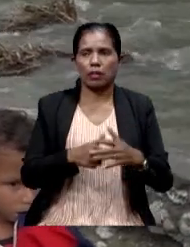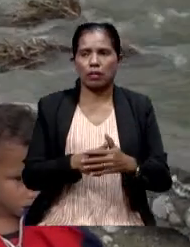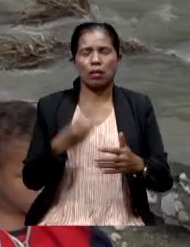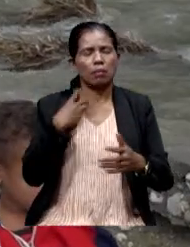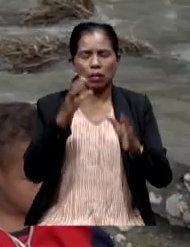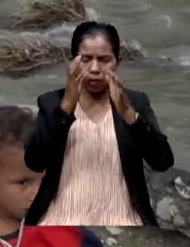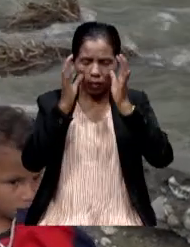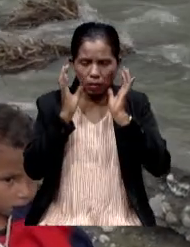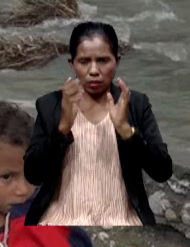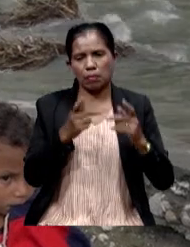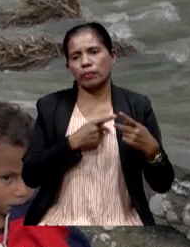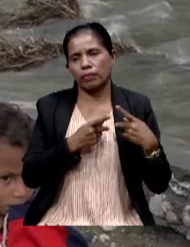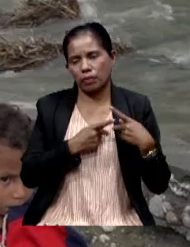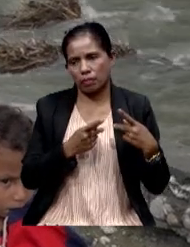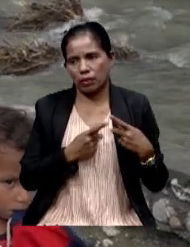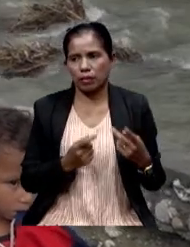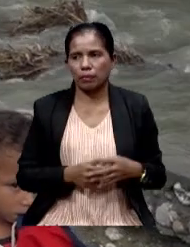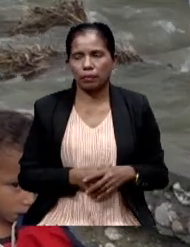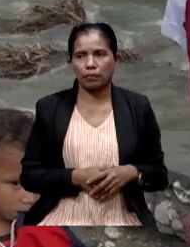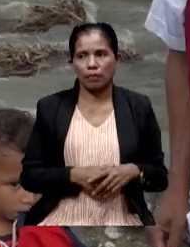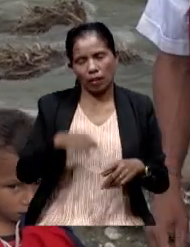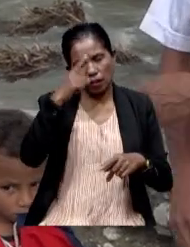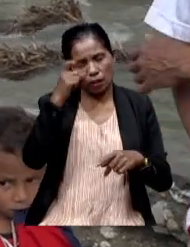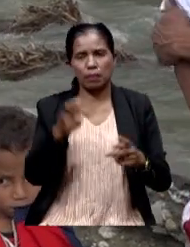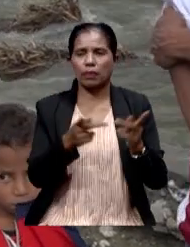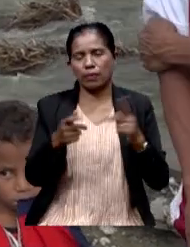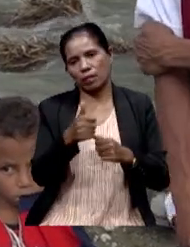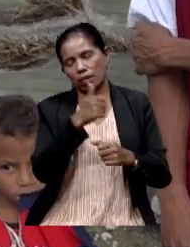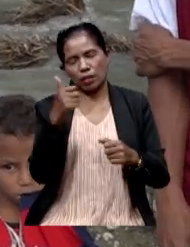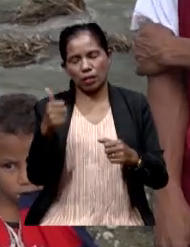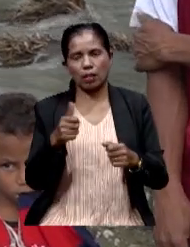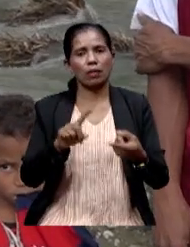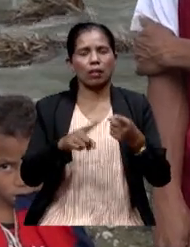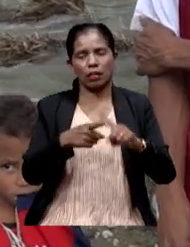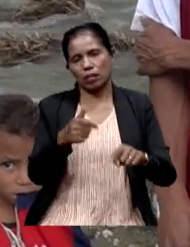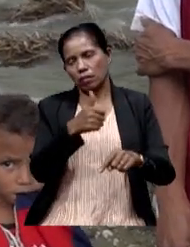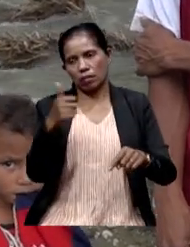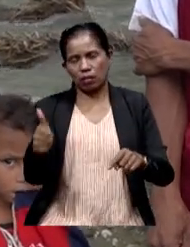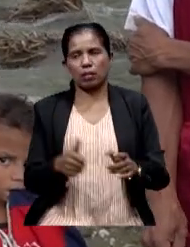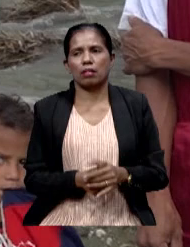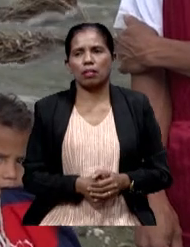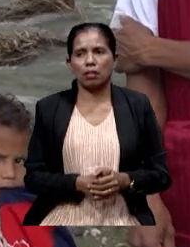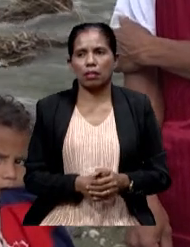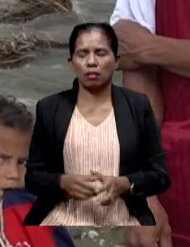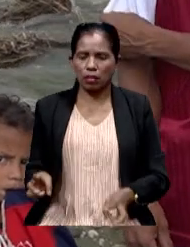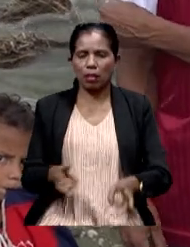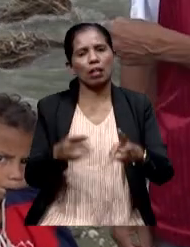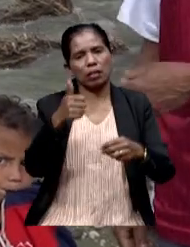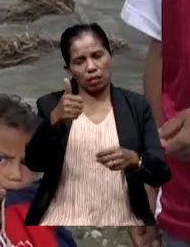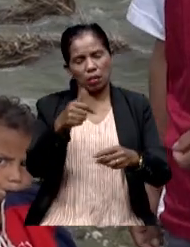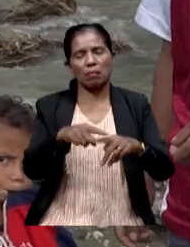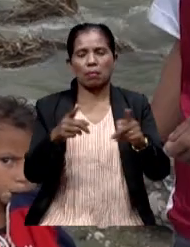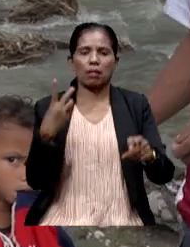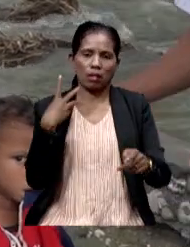triste halu amnya fo moras tamba iha fatin sel seluk mas maluk serian sene mai be balune ni dalan dia mai be ba